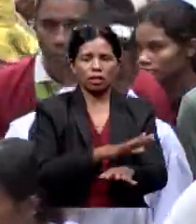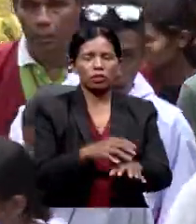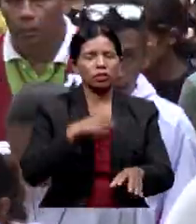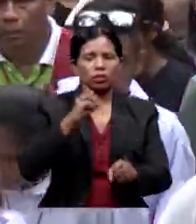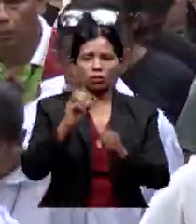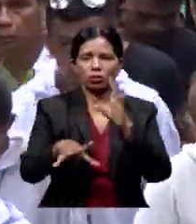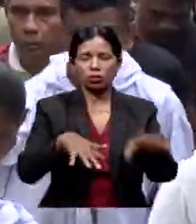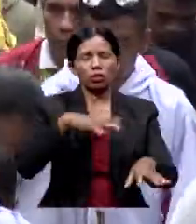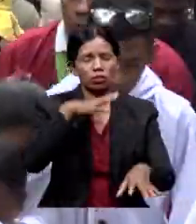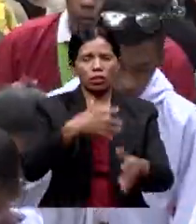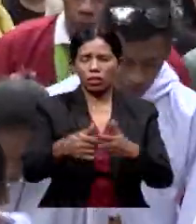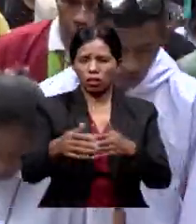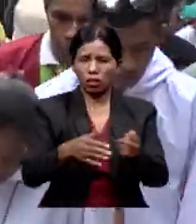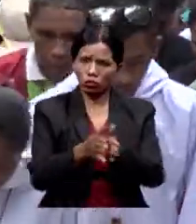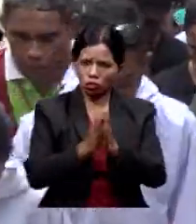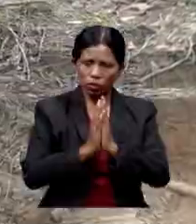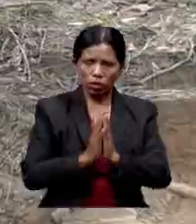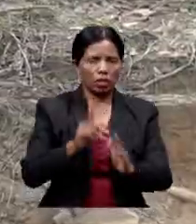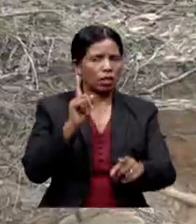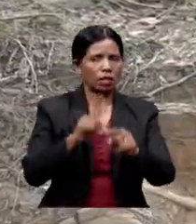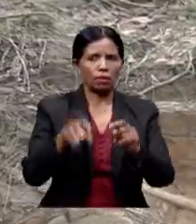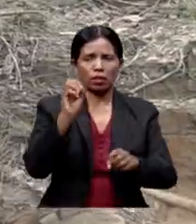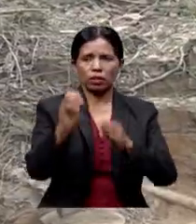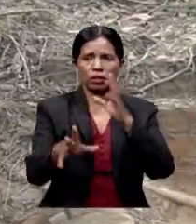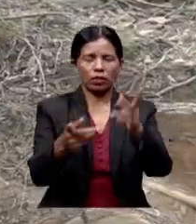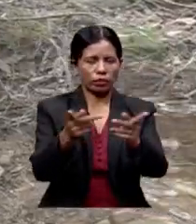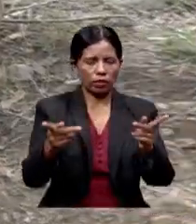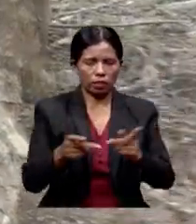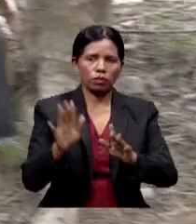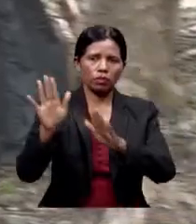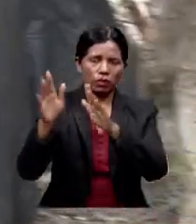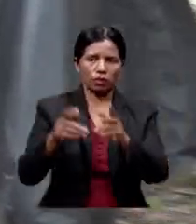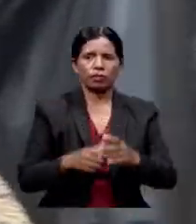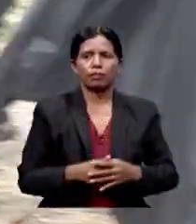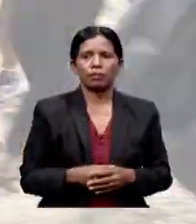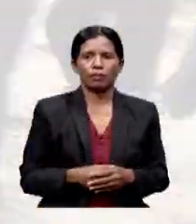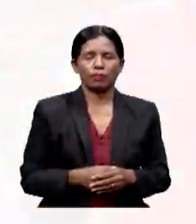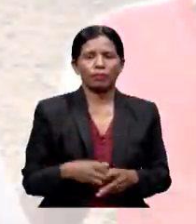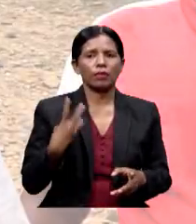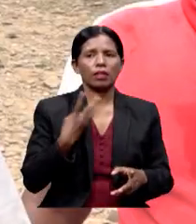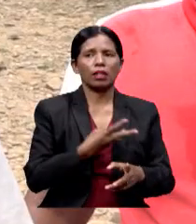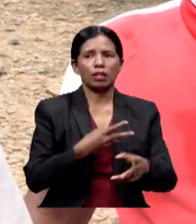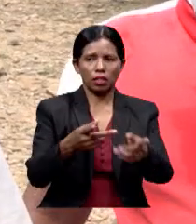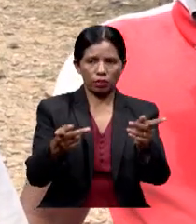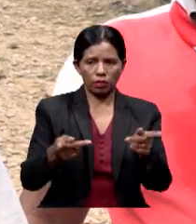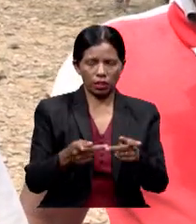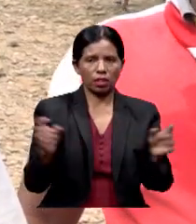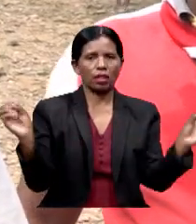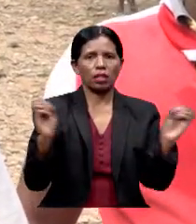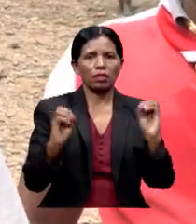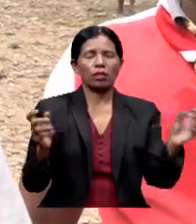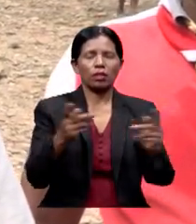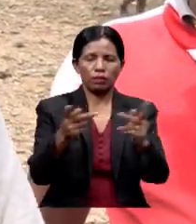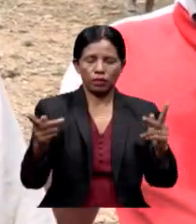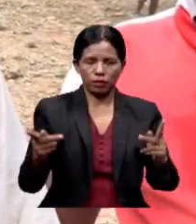y a lisu fatin nebe prepara ona, hodi la bele estraga ambiente. Tene fatin idene laos det fatin